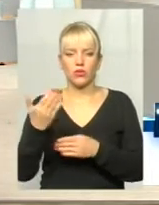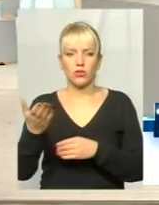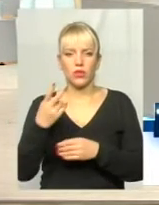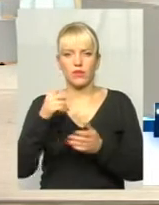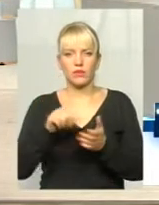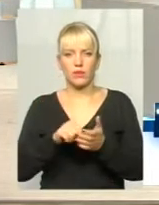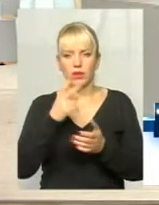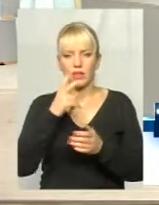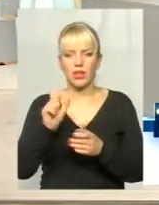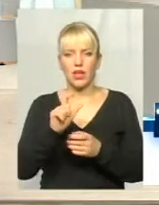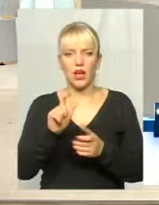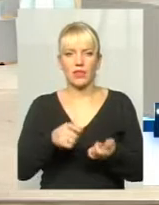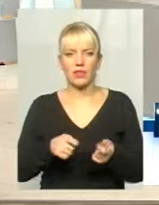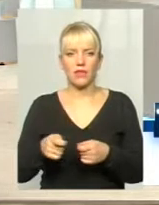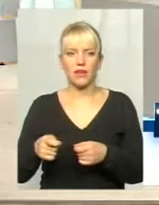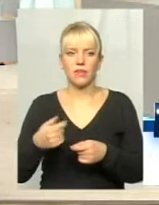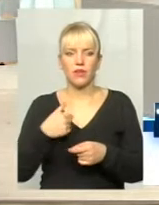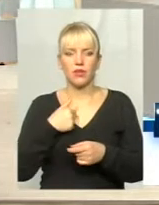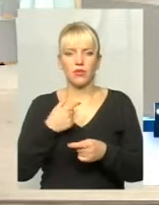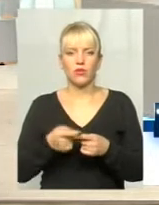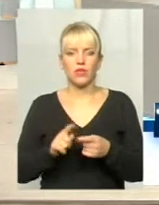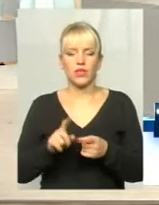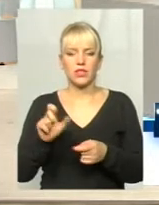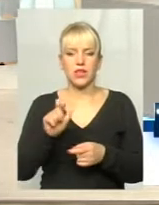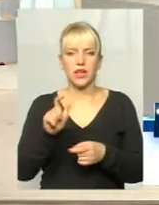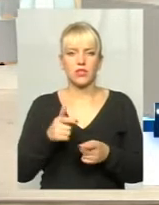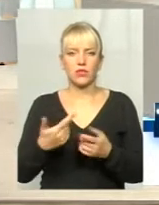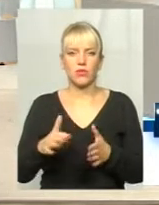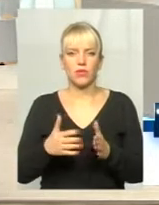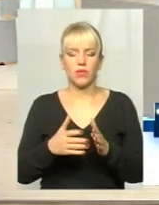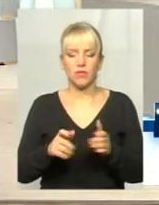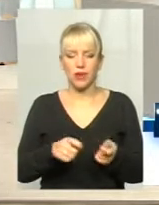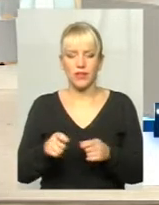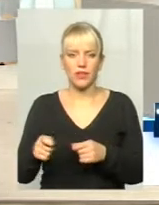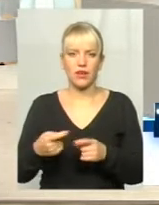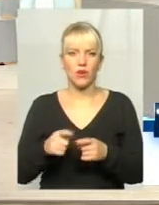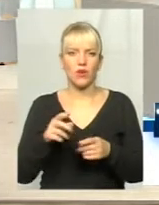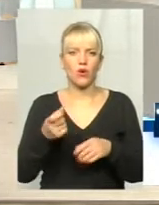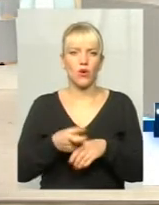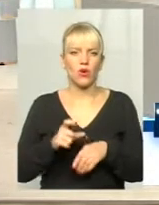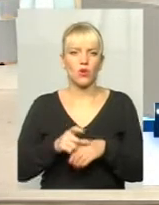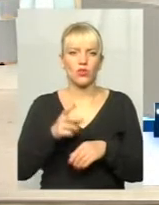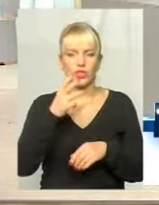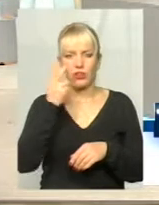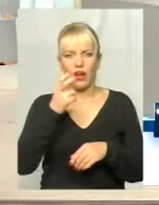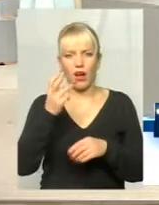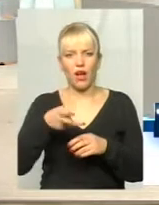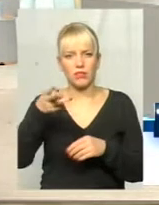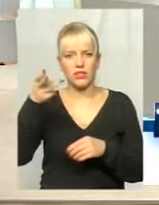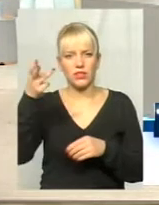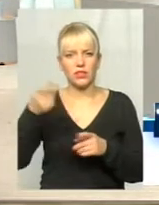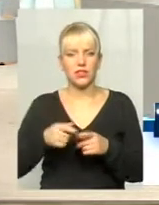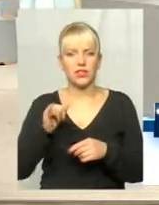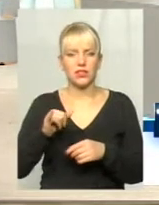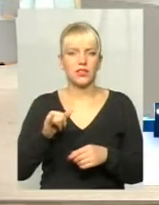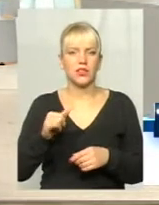показав газову плиту, у мене трушковка, газова плита, їй вже більше 15 років. Ну, коптить дуже. Я говорю, так і